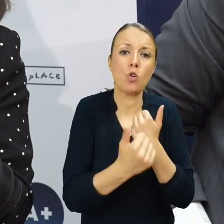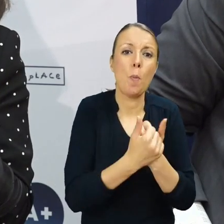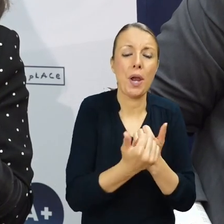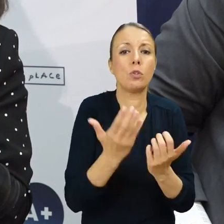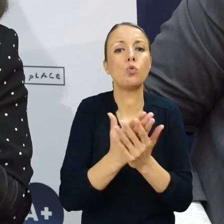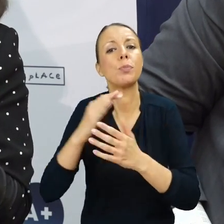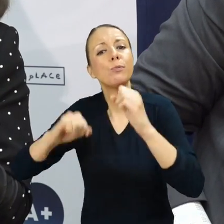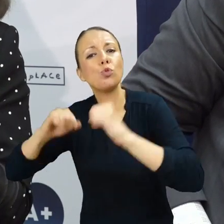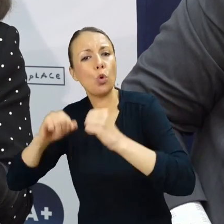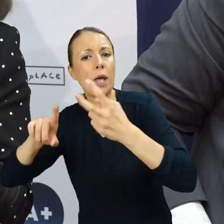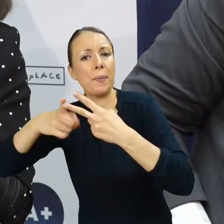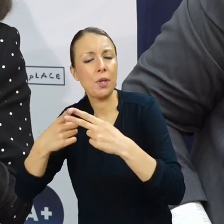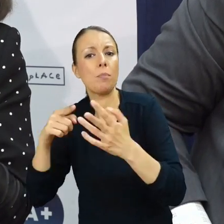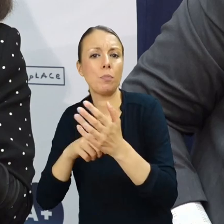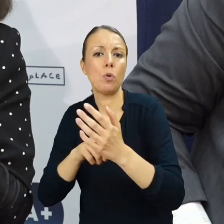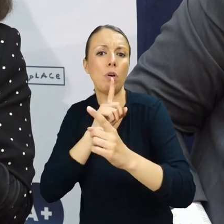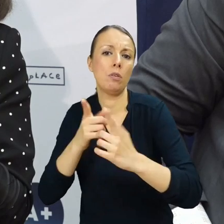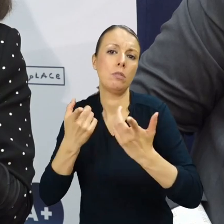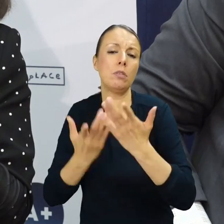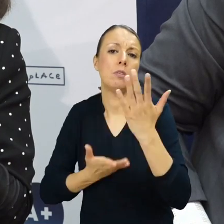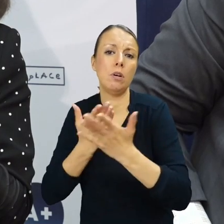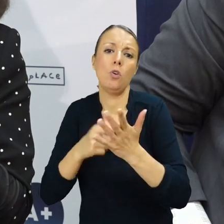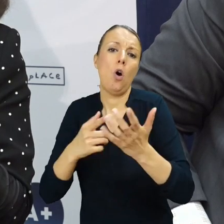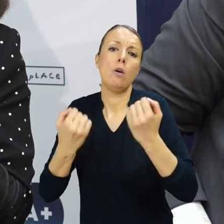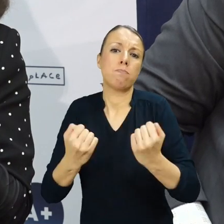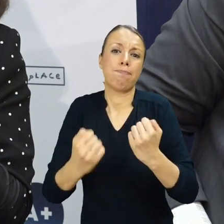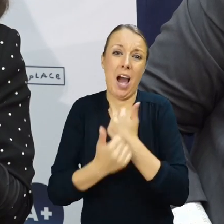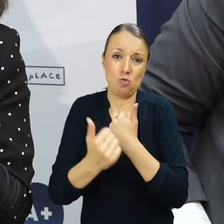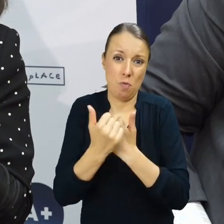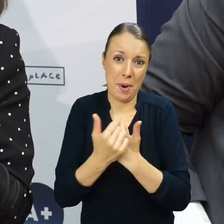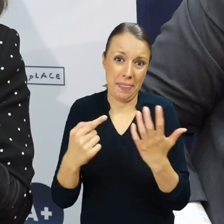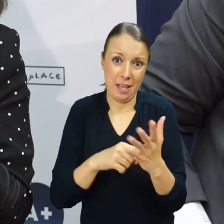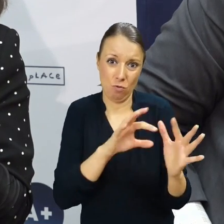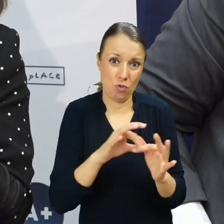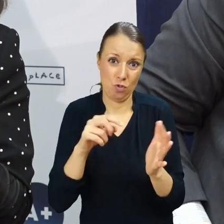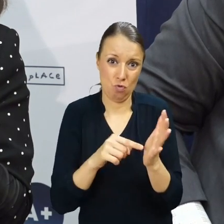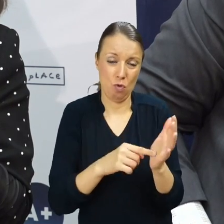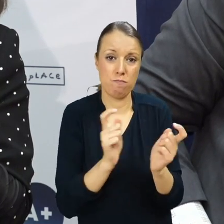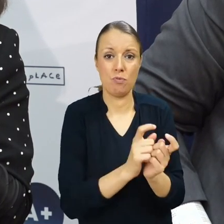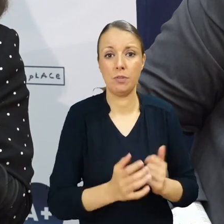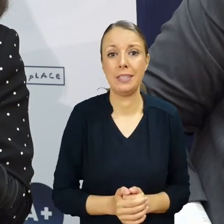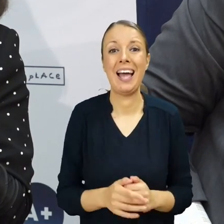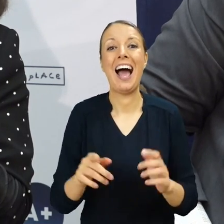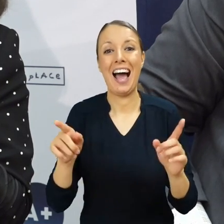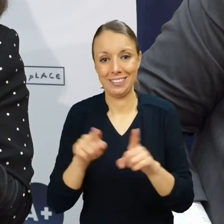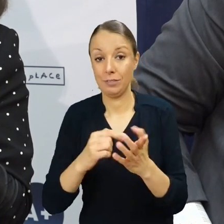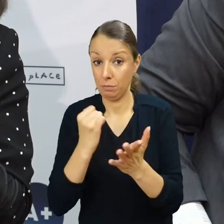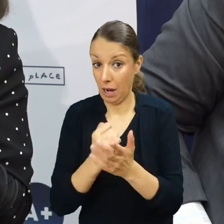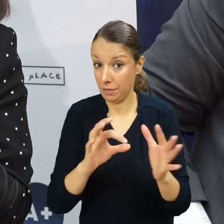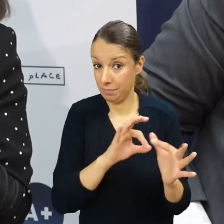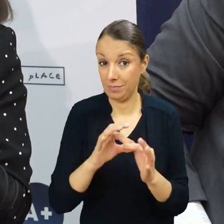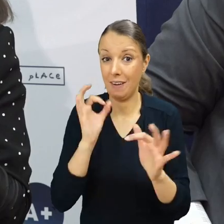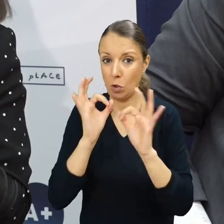sądem administracyjnym. A też takich spraw związanych z informacją przetworzoną jest po